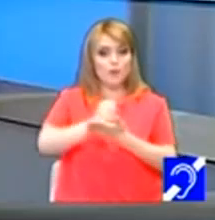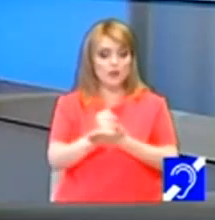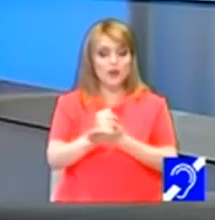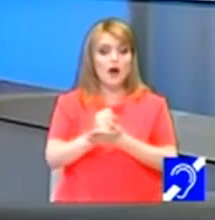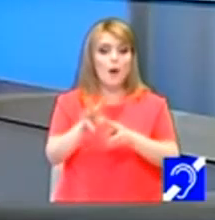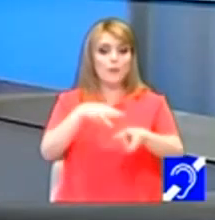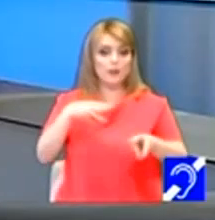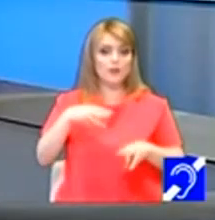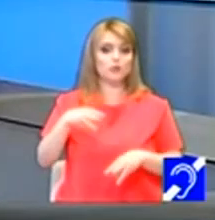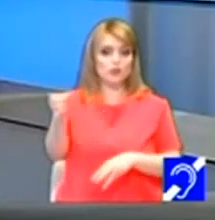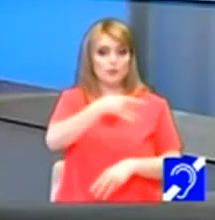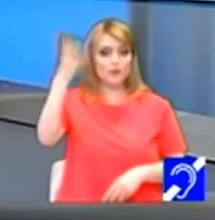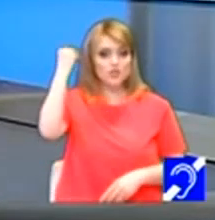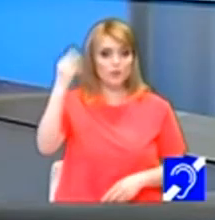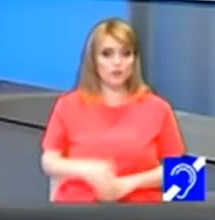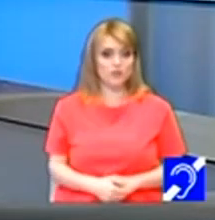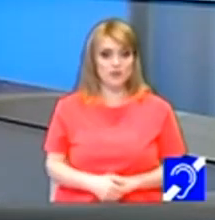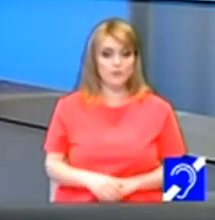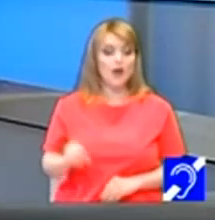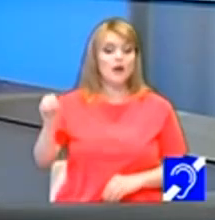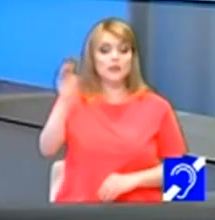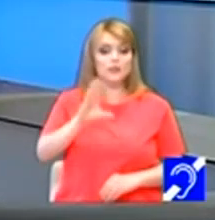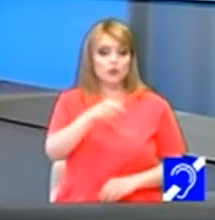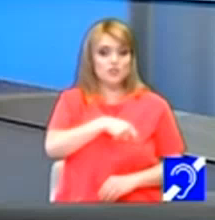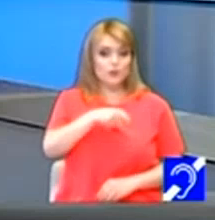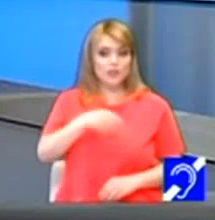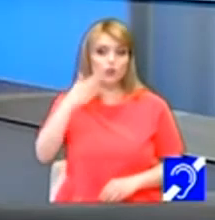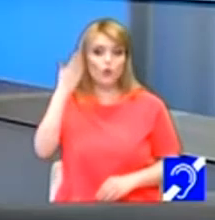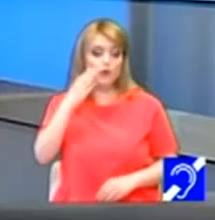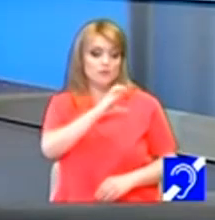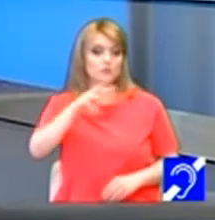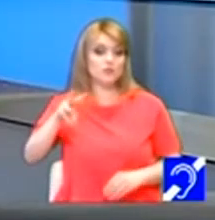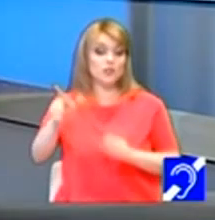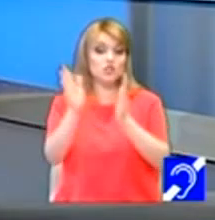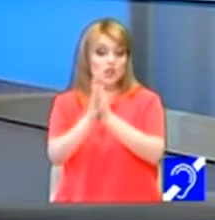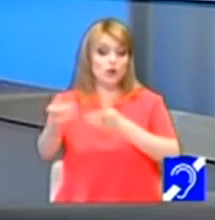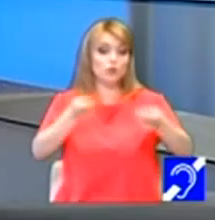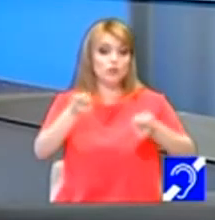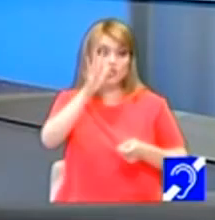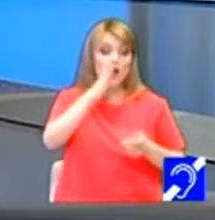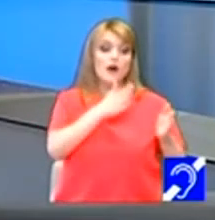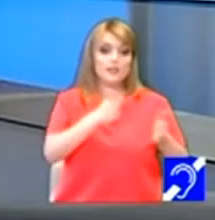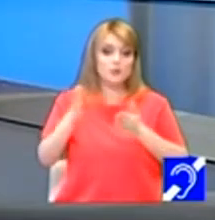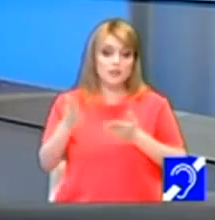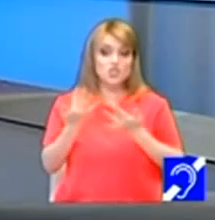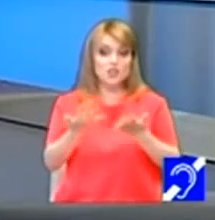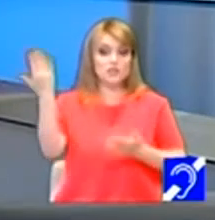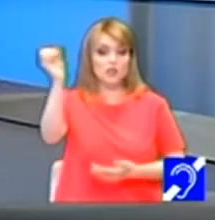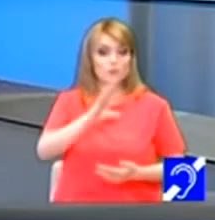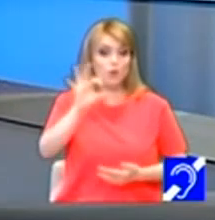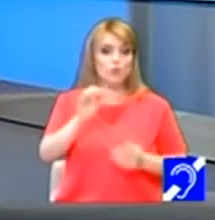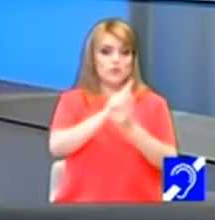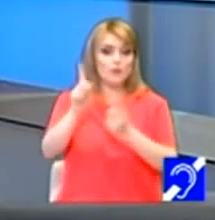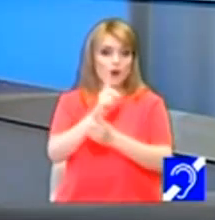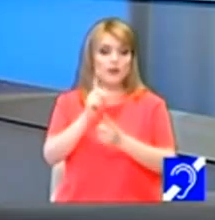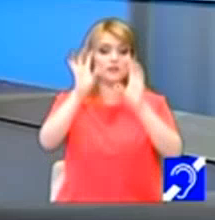Moldova. Europarlamentarul Siegfried Mureșan cere legislativului de la Chișinău respectarea recomandărilor Comisiei de la Veneția la modificarea